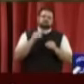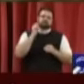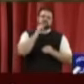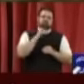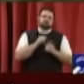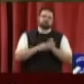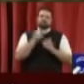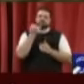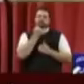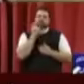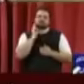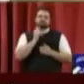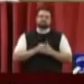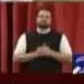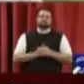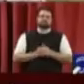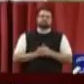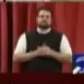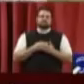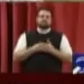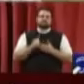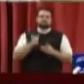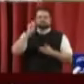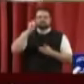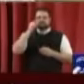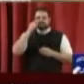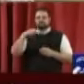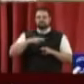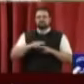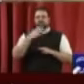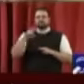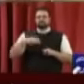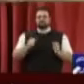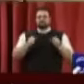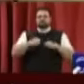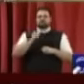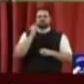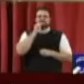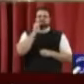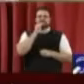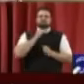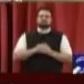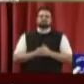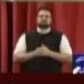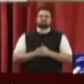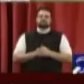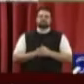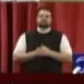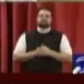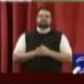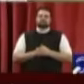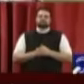albastru. Da, da, da, că Nicolina, după cum observați, îmbrăcată roz, că veni vorba de roz, că mie așa-mi fug gândurile, știți? Că sunt om.